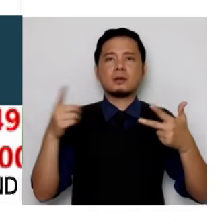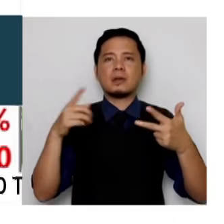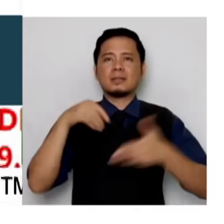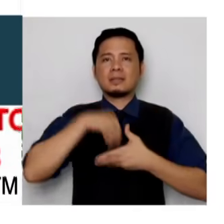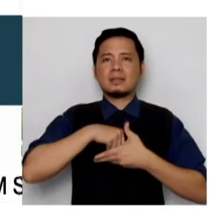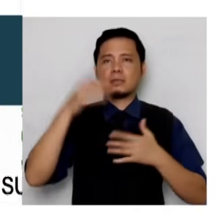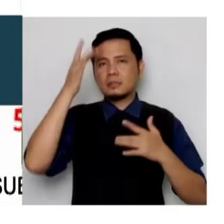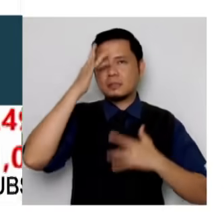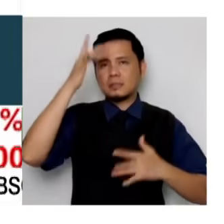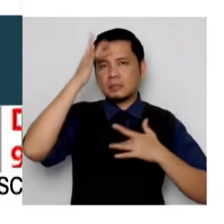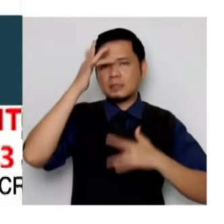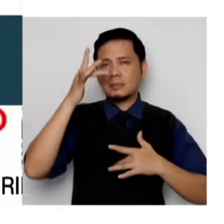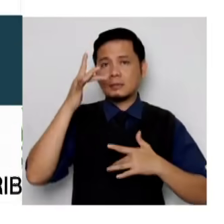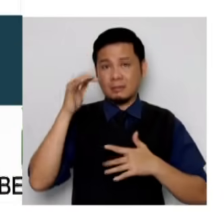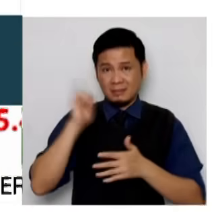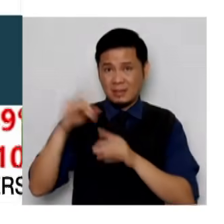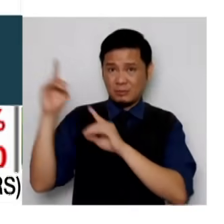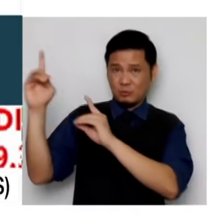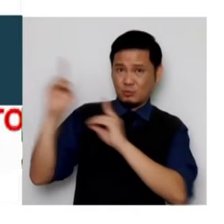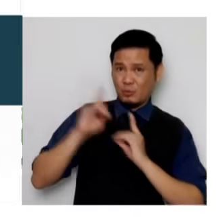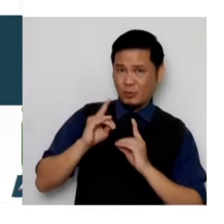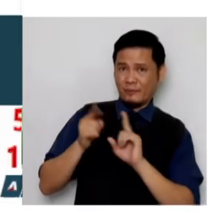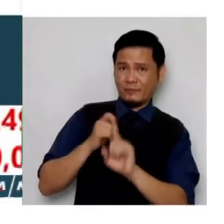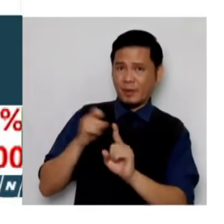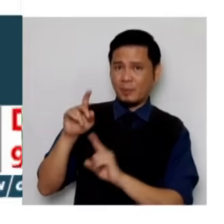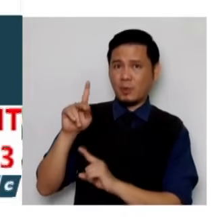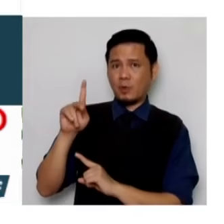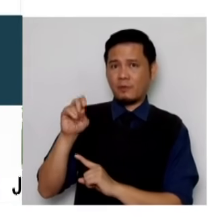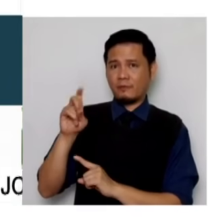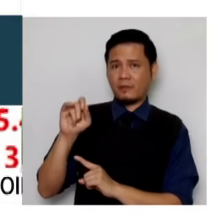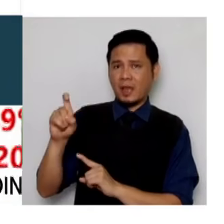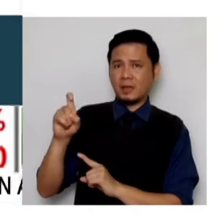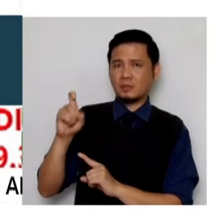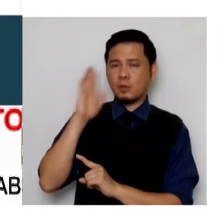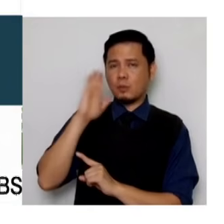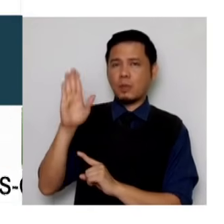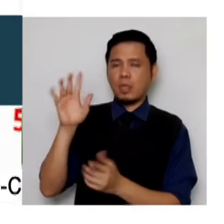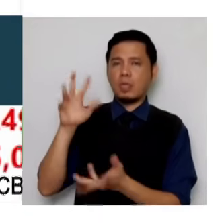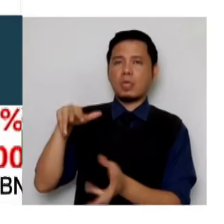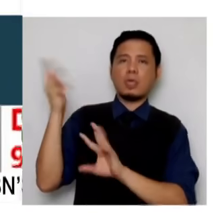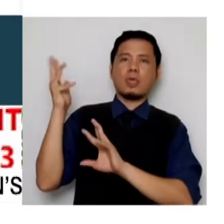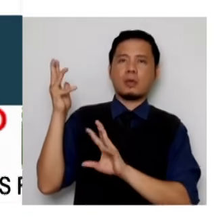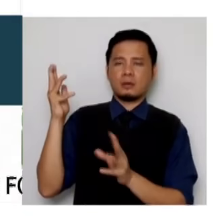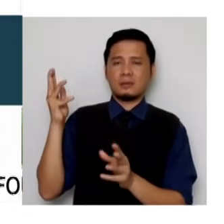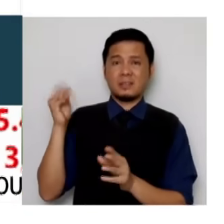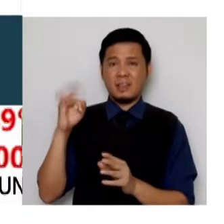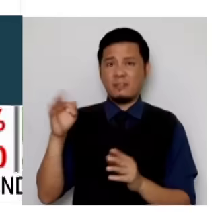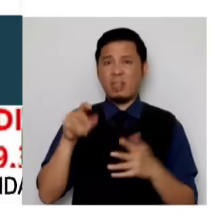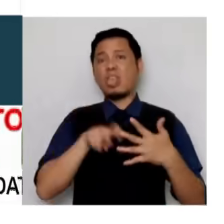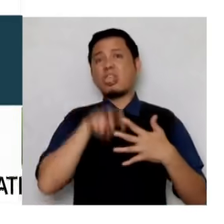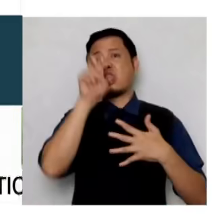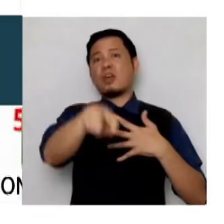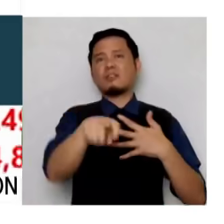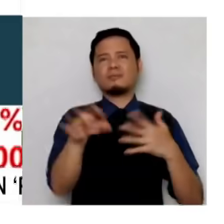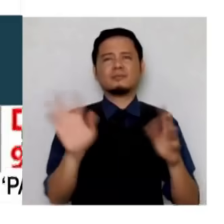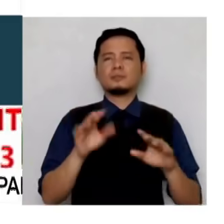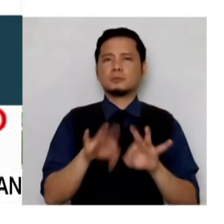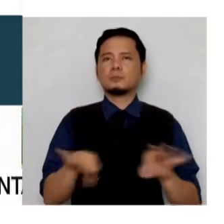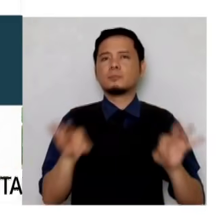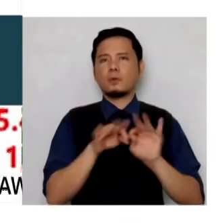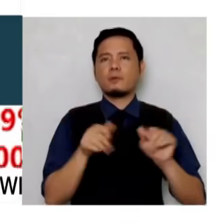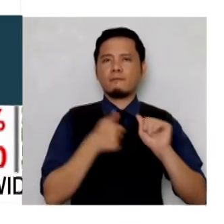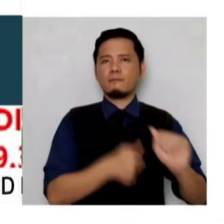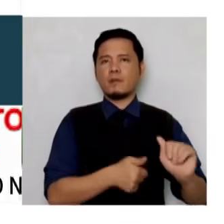pati yung donasyon natin galing sa COVAX ay maapektuhan kung ito po ay gagawin natin. So sinusunod po talaga namin